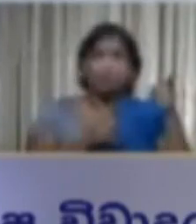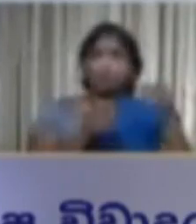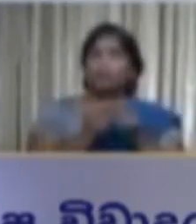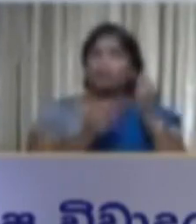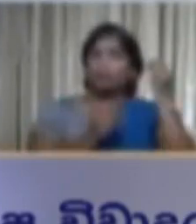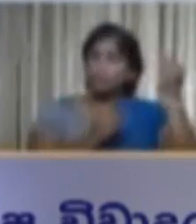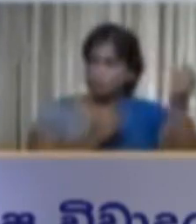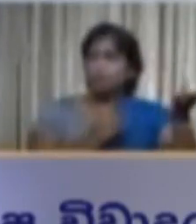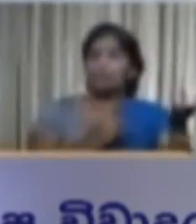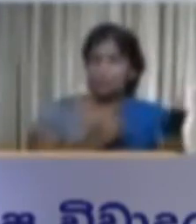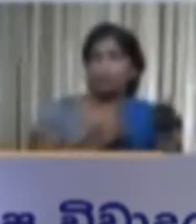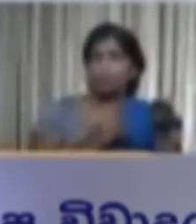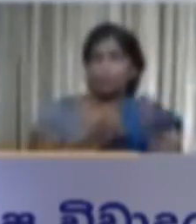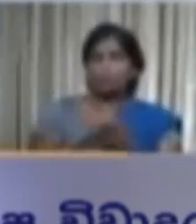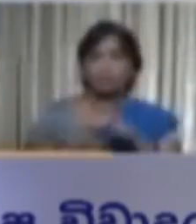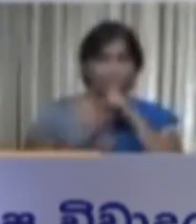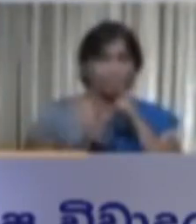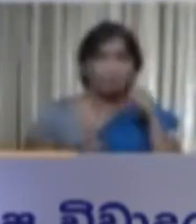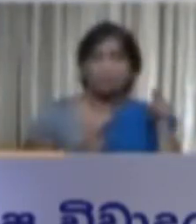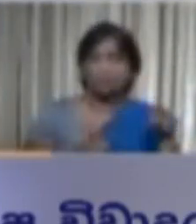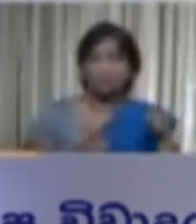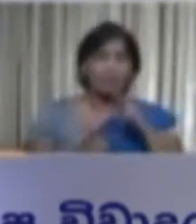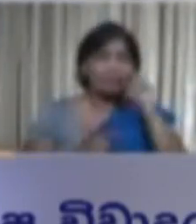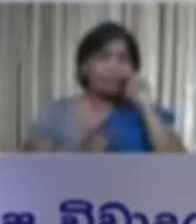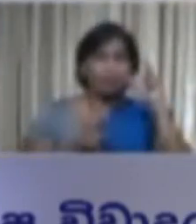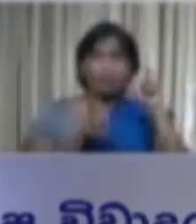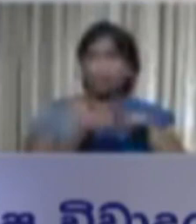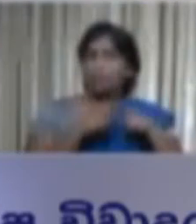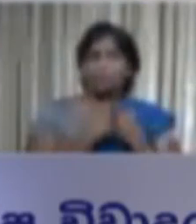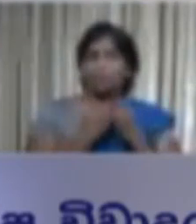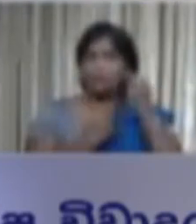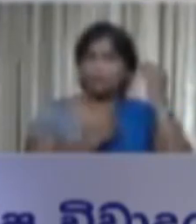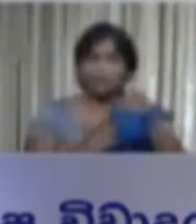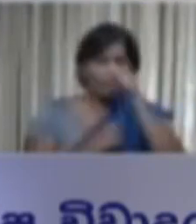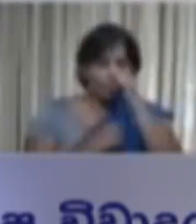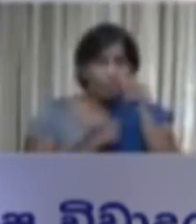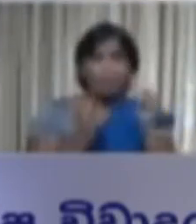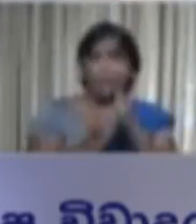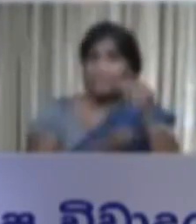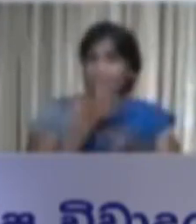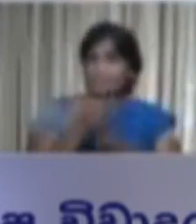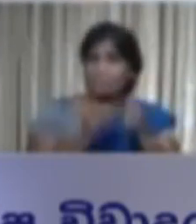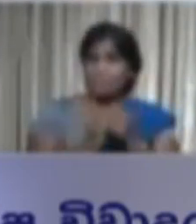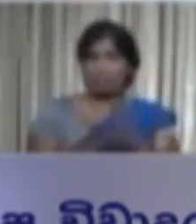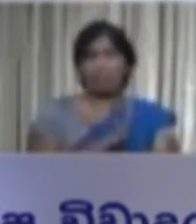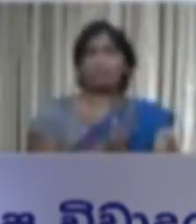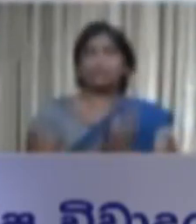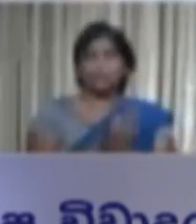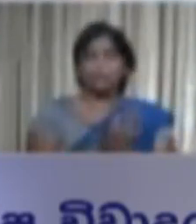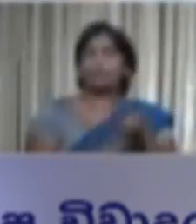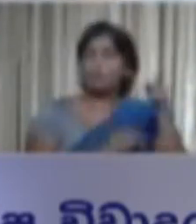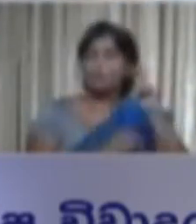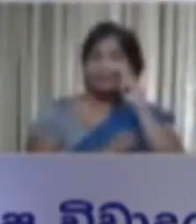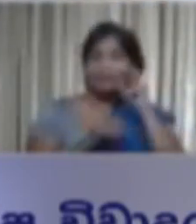සමාගමට ටෙන්ඩරේ ප්‍රදානය කළ තියෙන්නේ හරි නයිජීරියන් කම්පැනියට ගිහිල්ලා මේක දීලා හොර බිස්නස් එකක් කරන්න ගිහිල්ලා හිර වුණාට පස්සේ